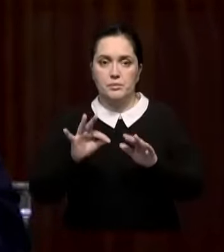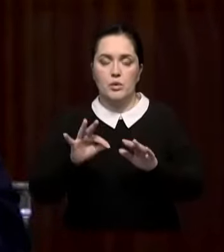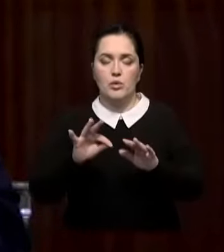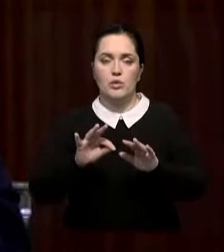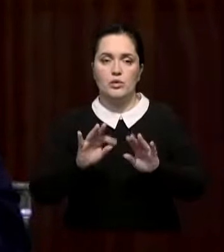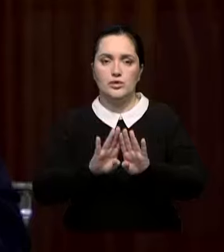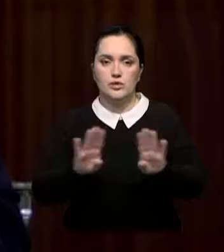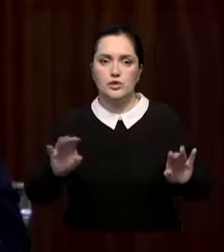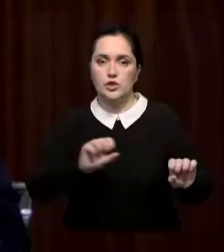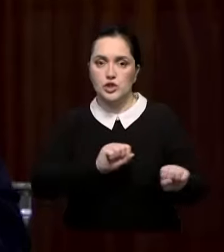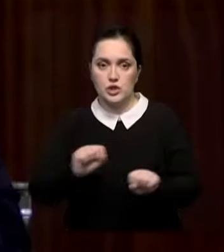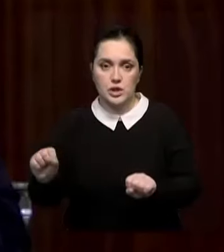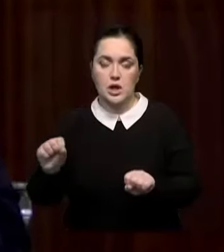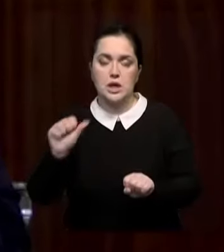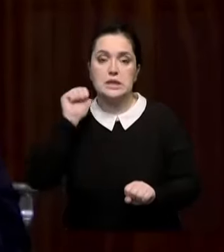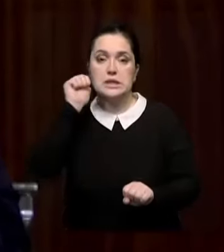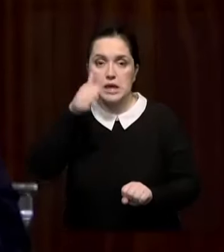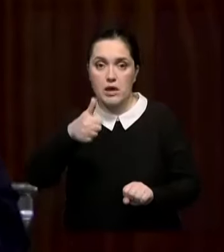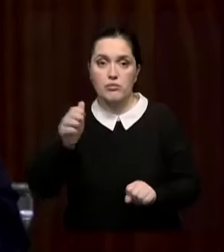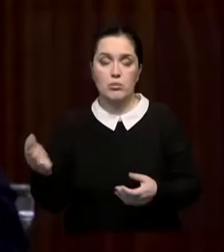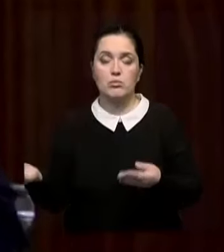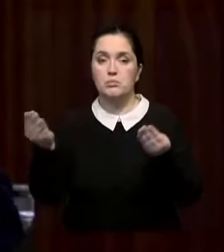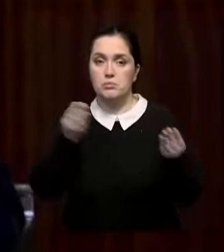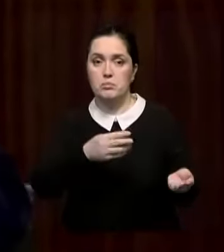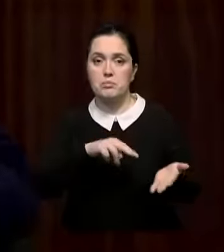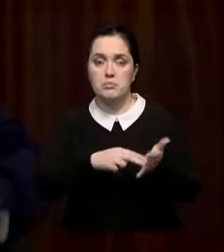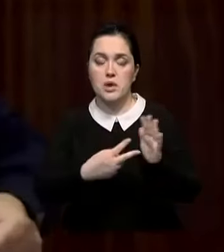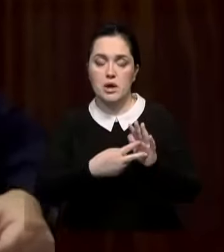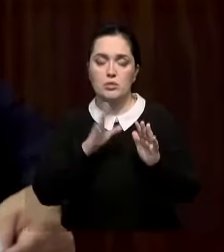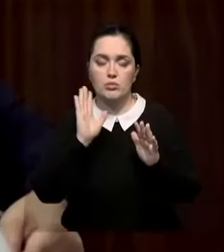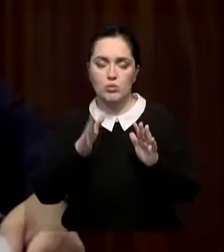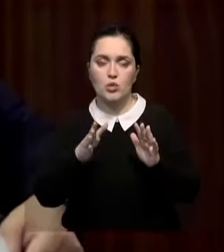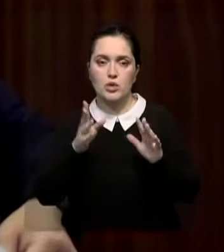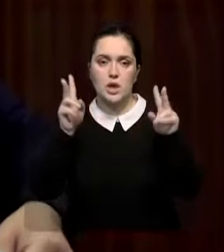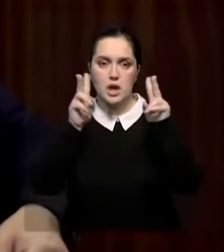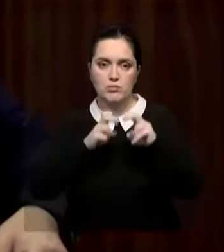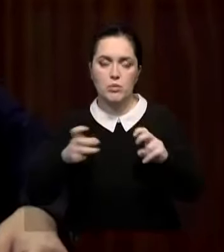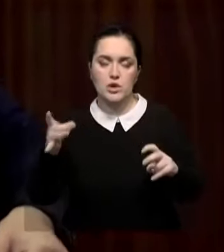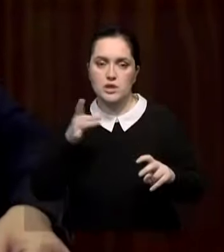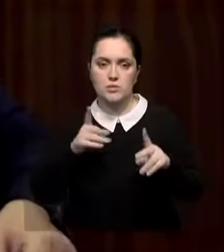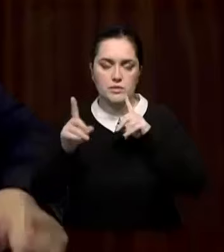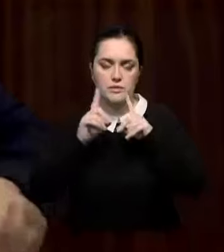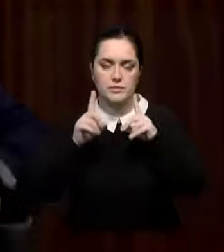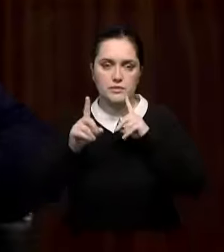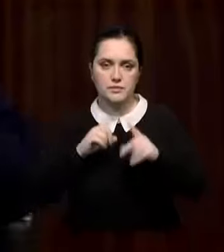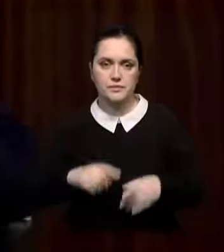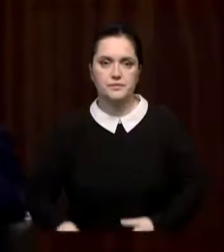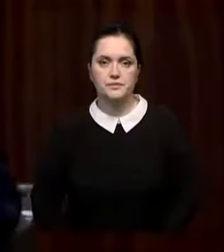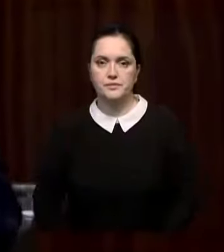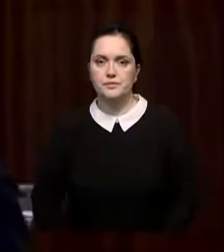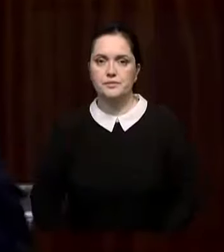дамб. И завтра акимат уже должен предоставить этот план. Мы его будем рассматривать на республиканском штабе.